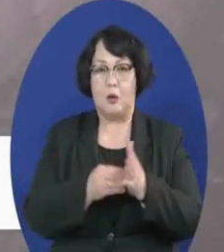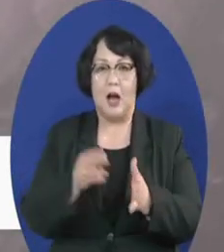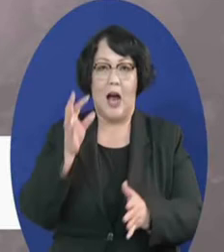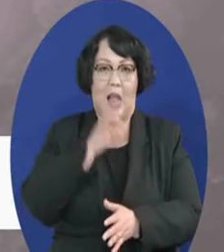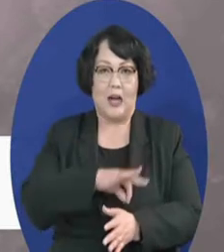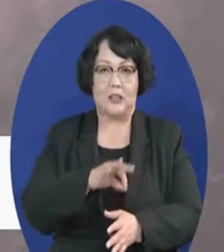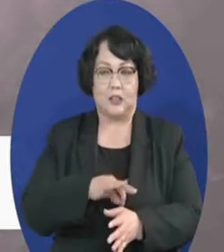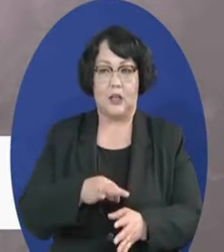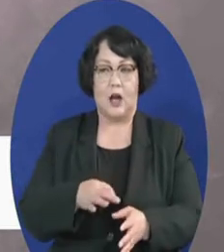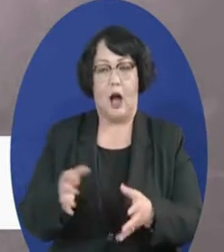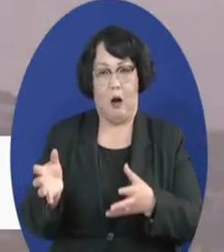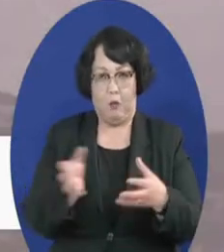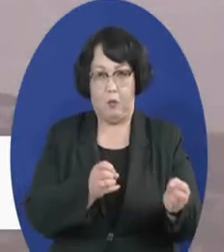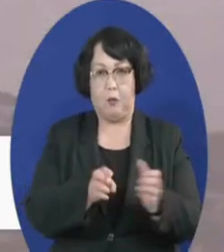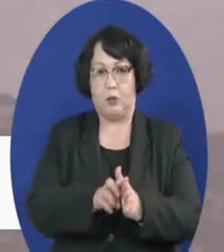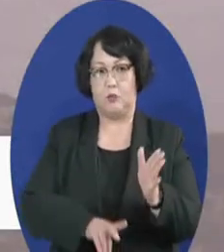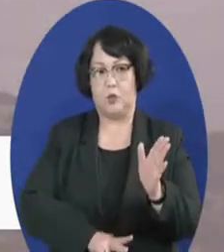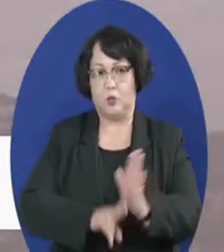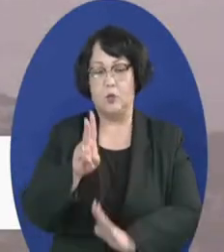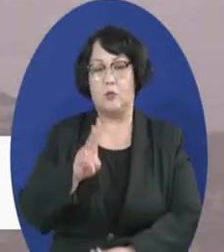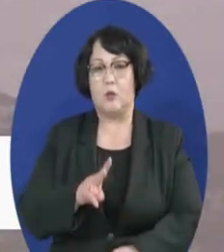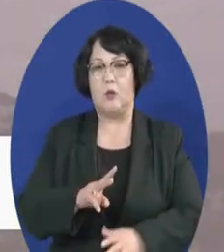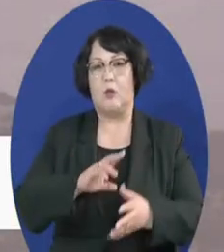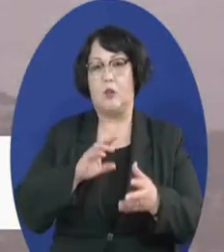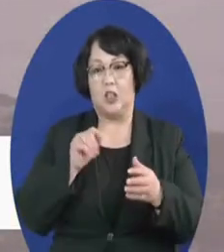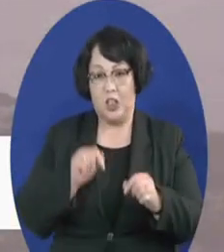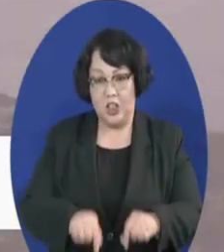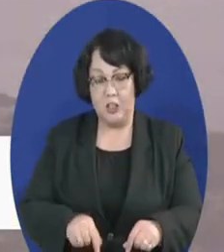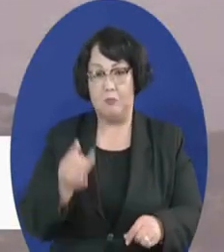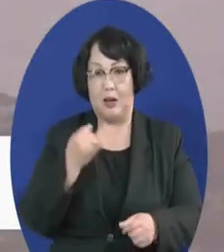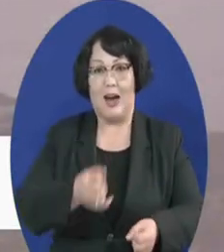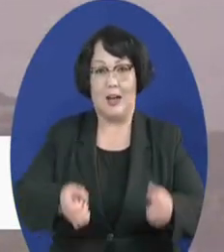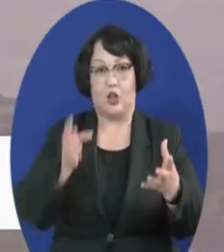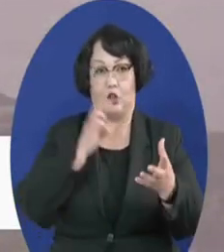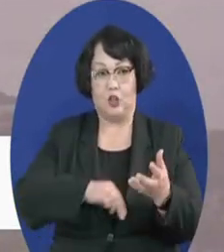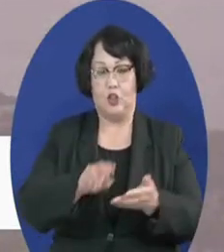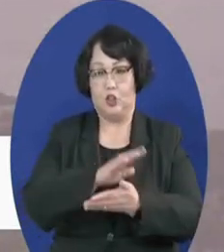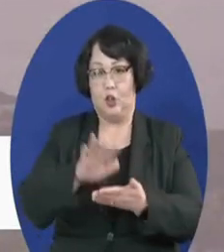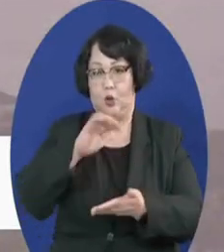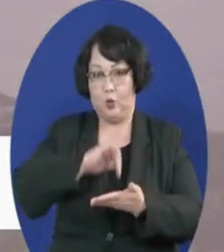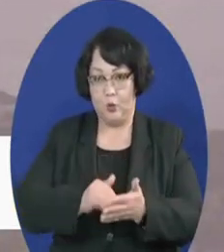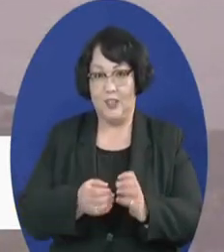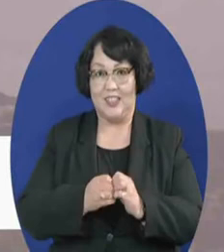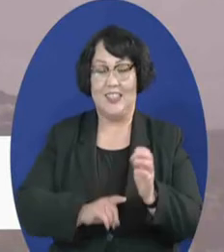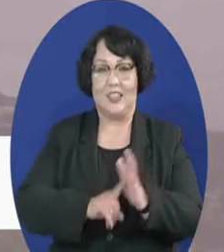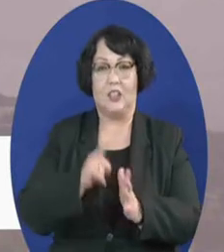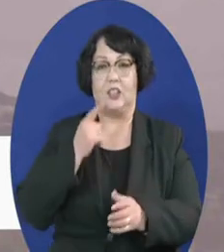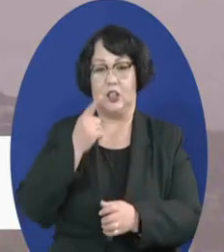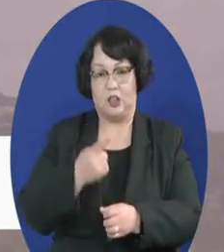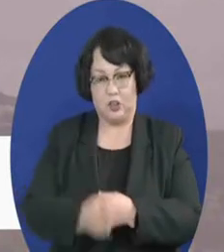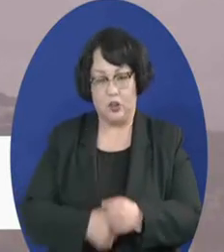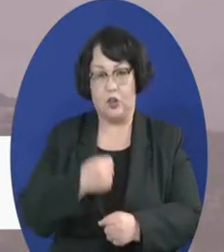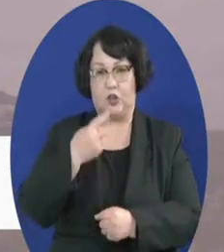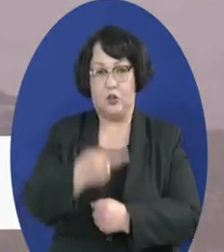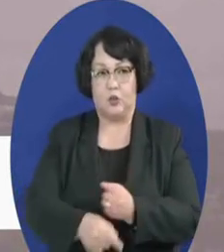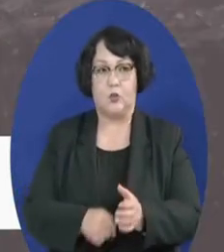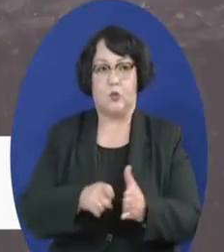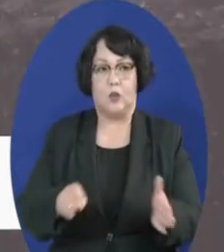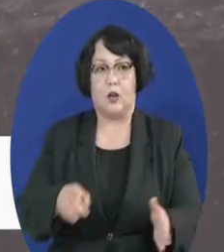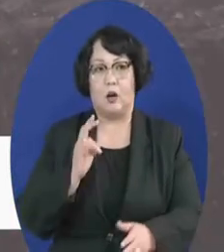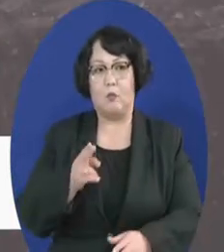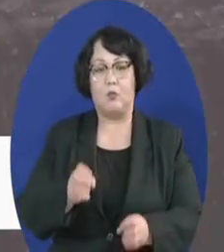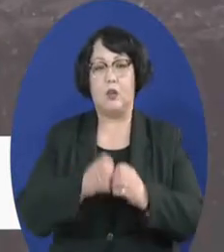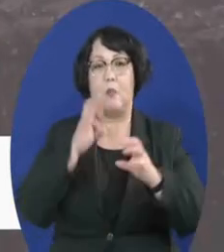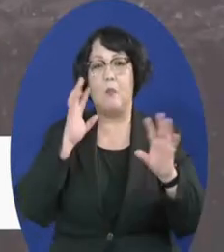төгрөгийн ашиг хүртэх боломж бий болох юм байна. Гэхдээ ийм болохын тулд шин төлөвлөгөөг хэрэгжүүлэх эхний 2 жил компанийн хувьд бүтээн байгуулалтын